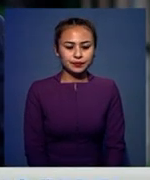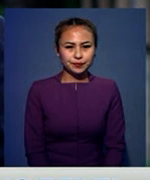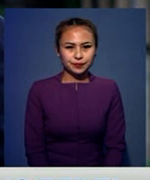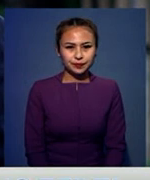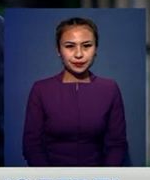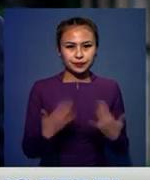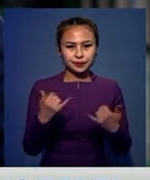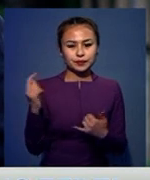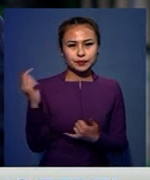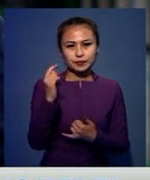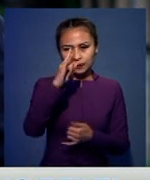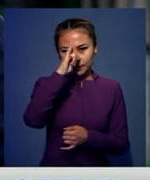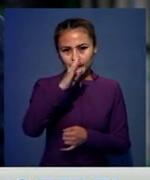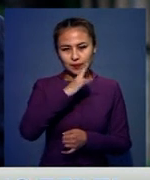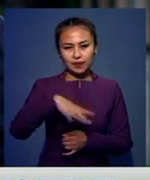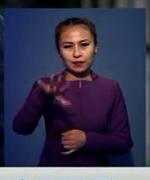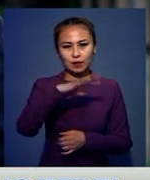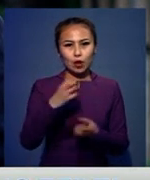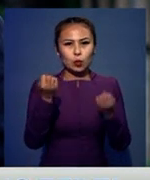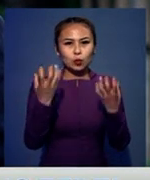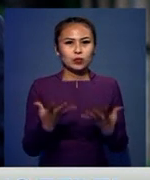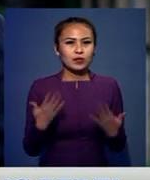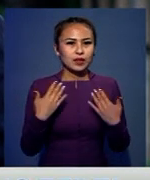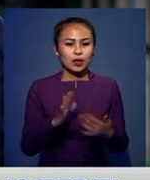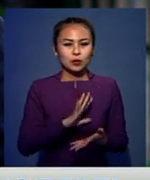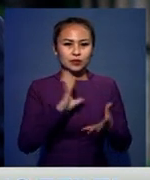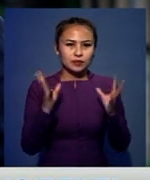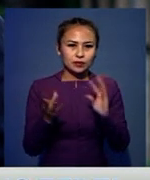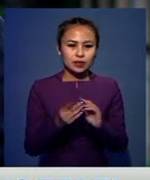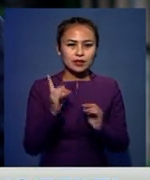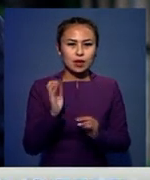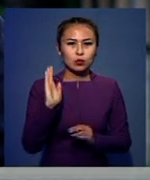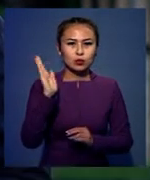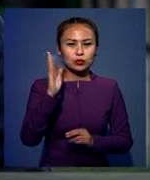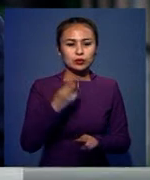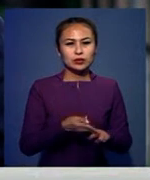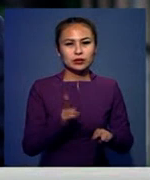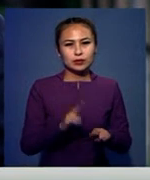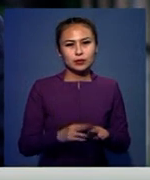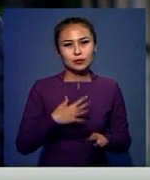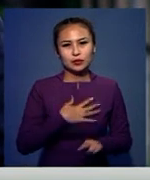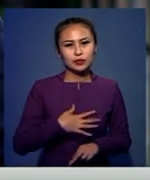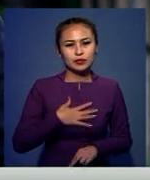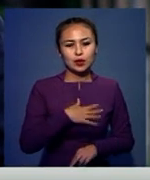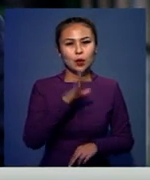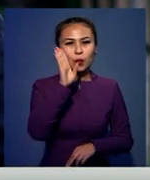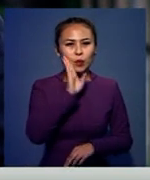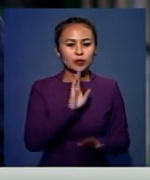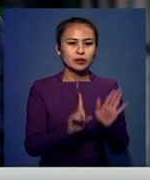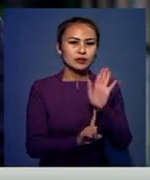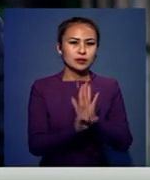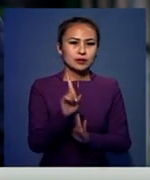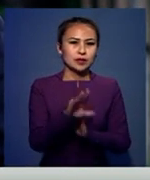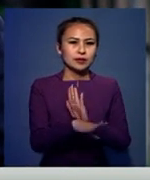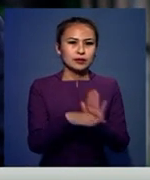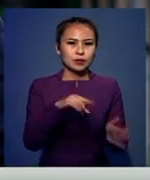Бүгінгі жексенбі қазақстандықтар үшін жайғана демалыс күн емес. Ел болашағына бей жай қарамаған азаматтар таңертеңнен бастап